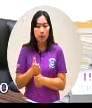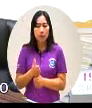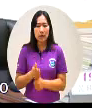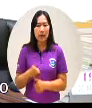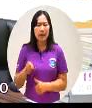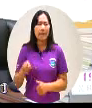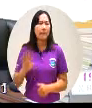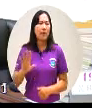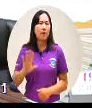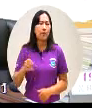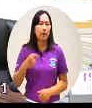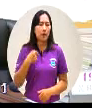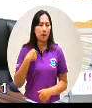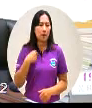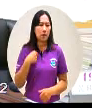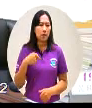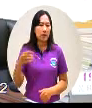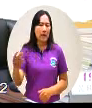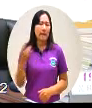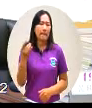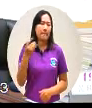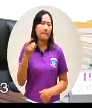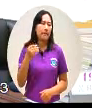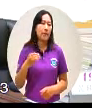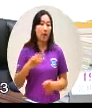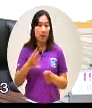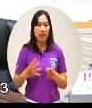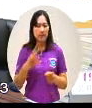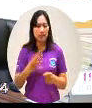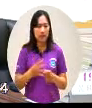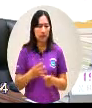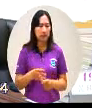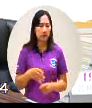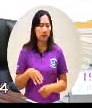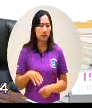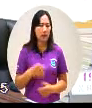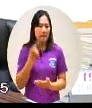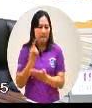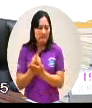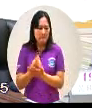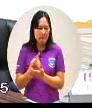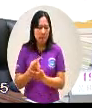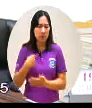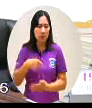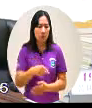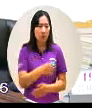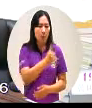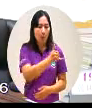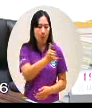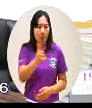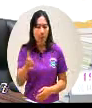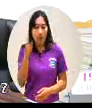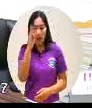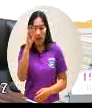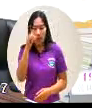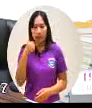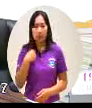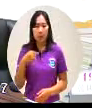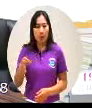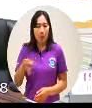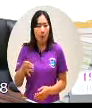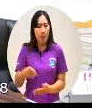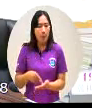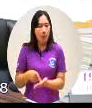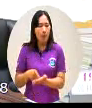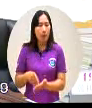水利署吼，都要骗四年啦。管政府若来回勘，就讲要读水利署讨经费啦。我就讲，你我唔相信恁管政府无这条钱做